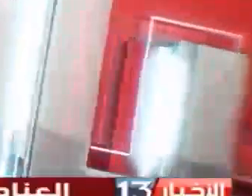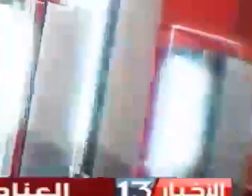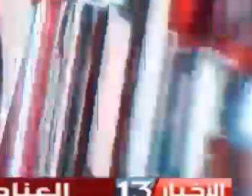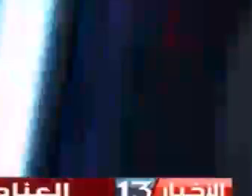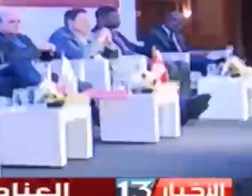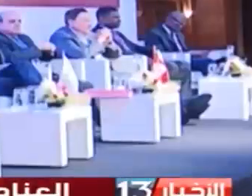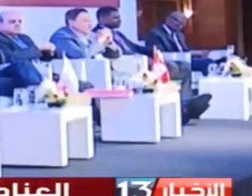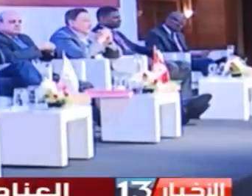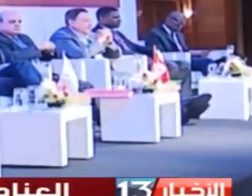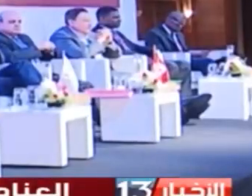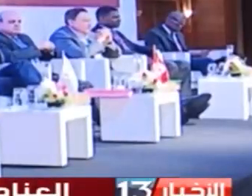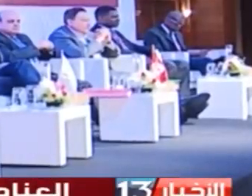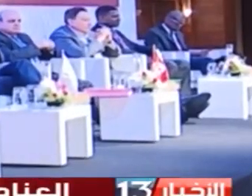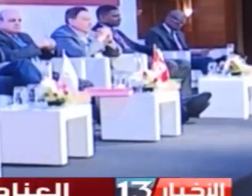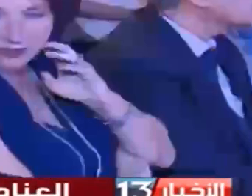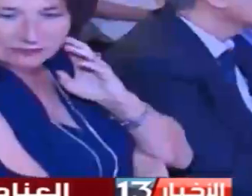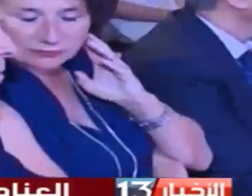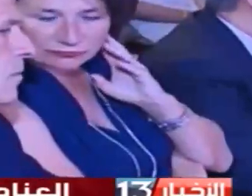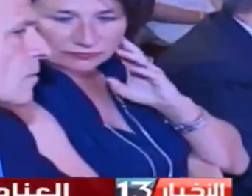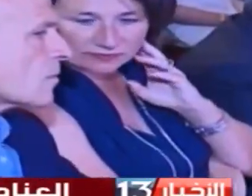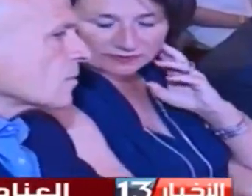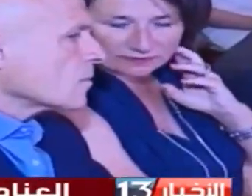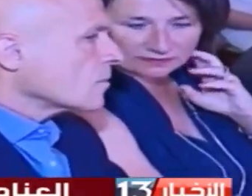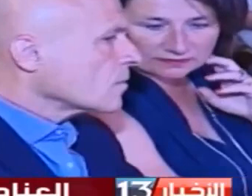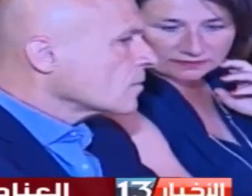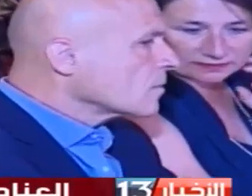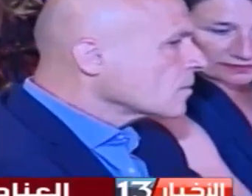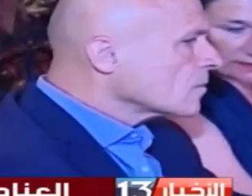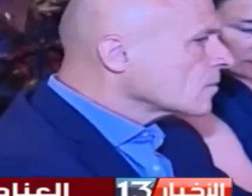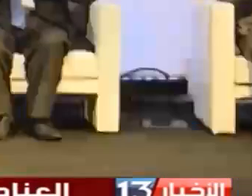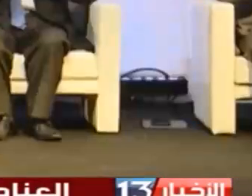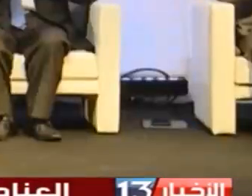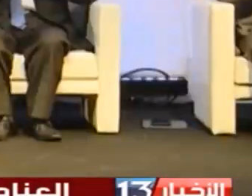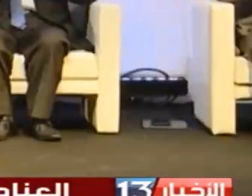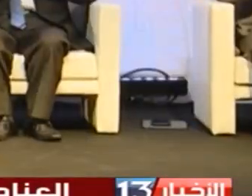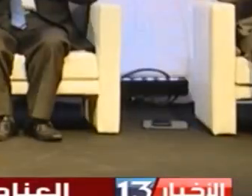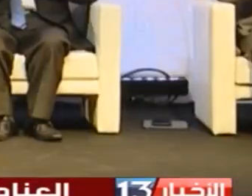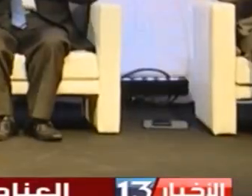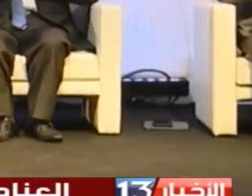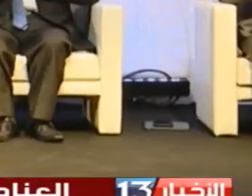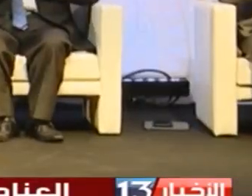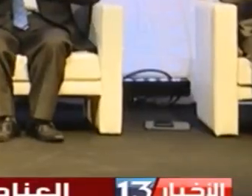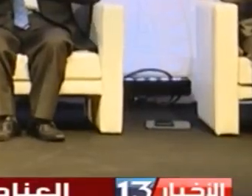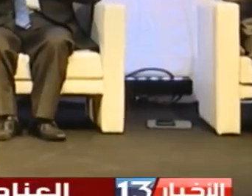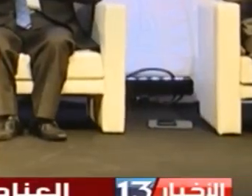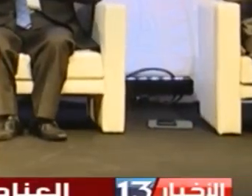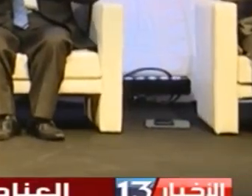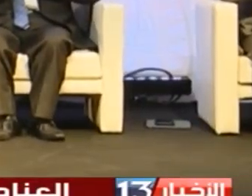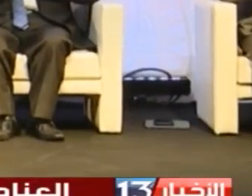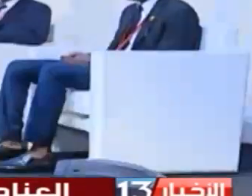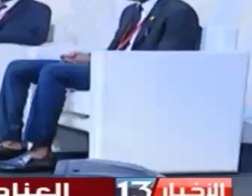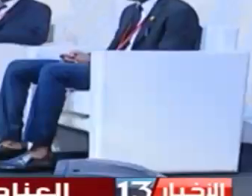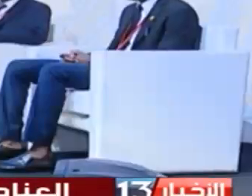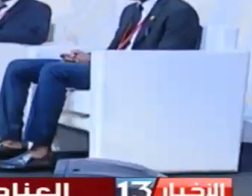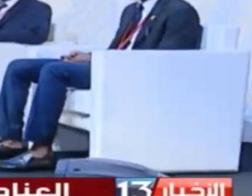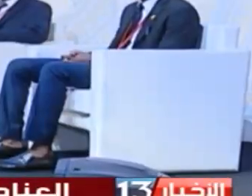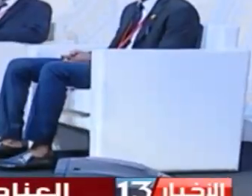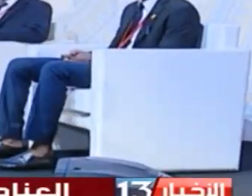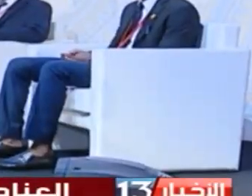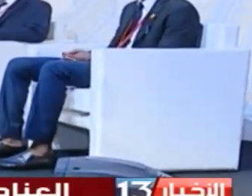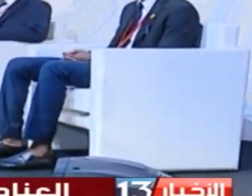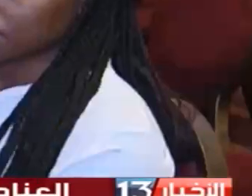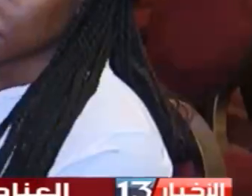في منتدى تمكين التونسيه الافريقيه البوس يبعث وكاله اندونيسيه لاستقبال الطلبه لجان بهدف تحسين الاجراءات